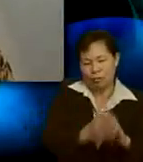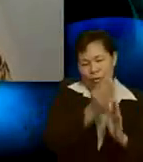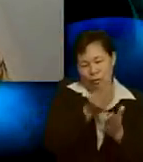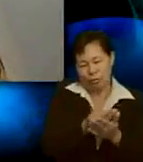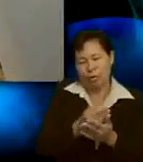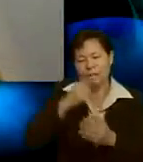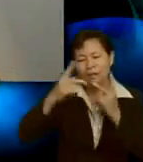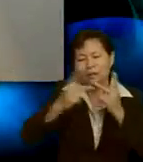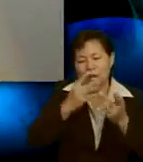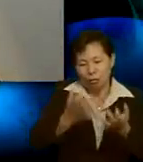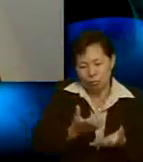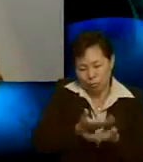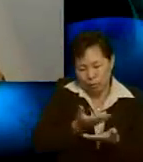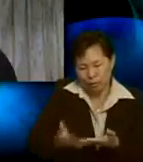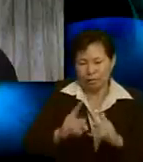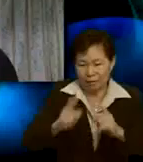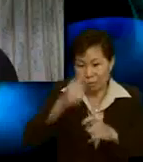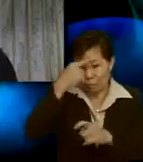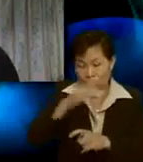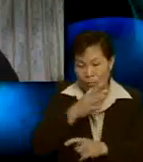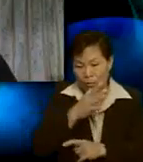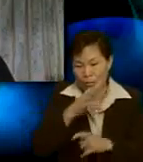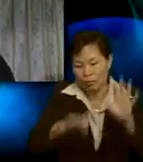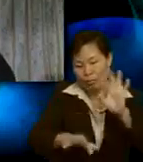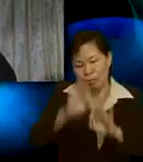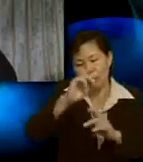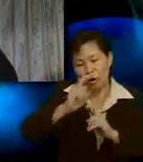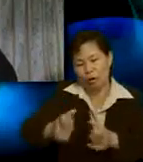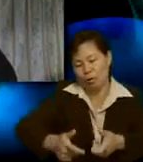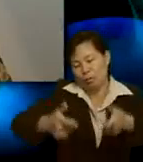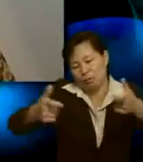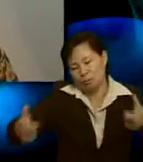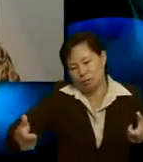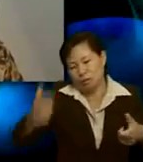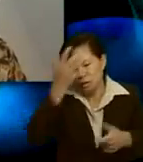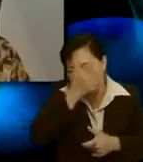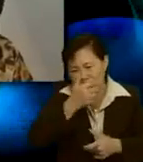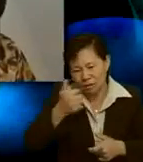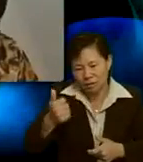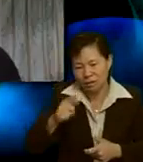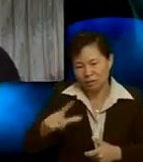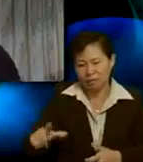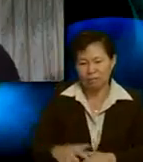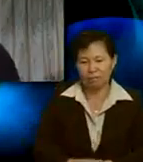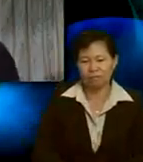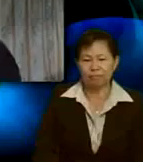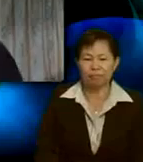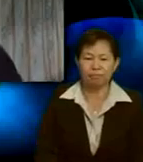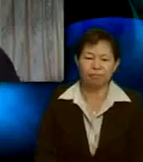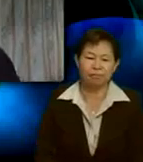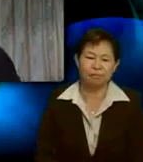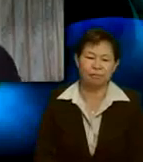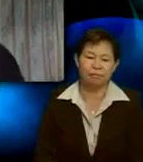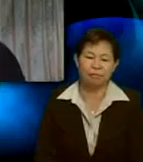Katanya nak beli hadiah untuk mamanya. Dia nak pilih hadiah yang besar lah, yang cantik lah.